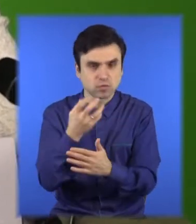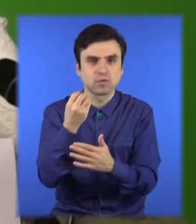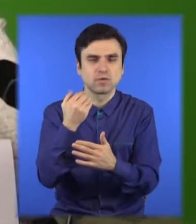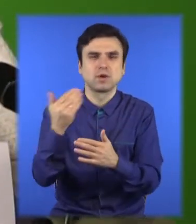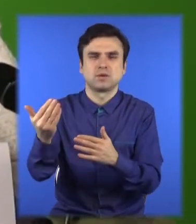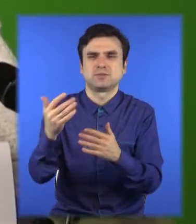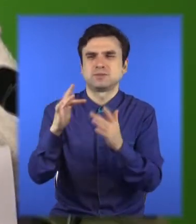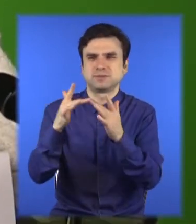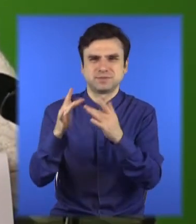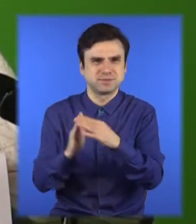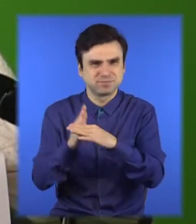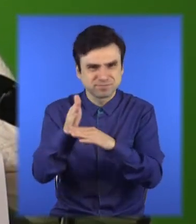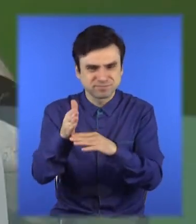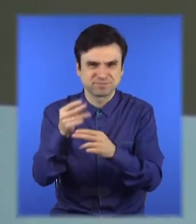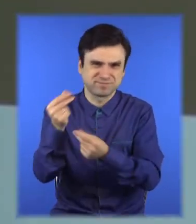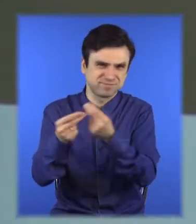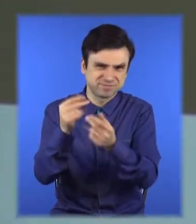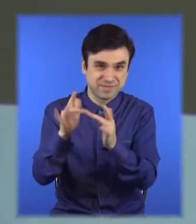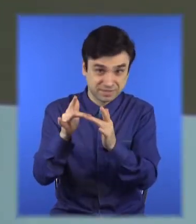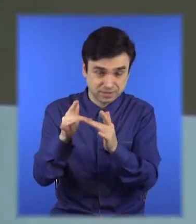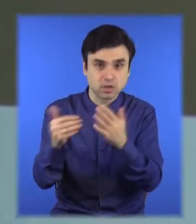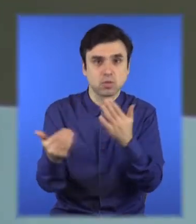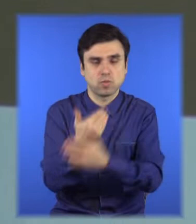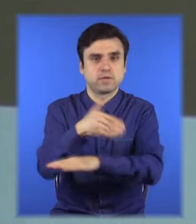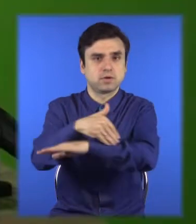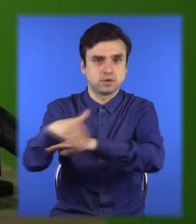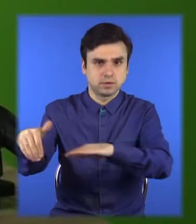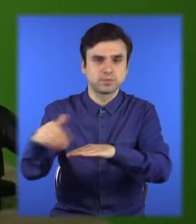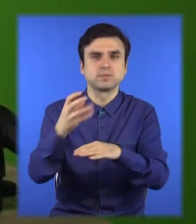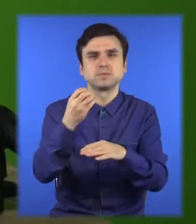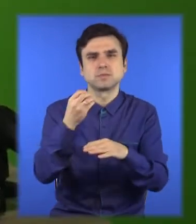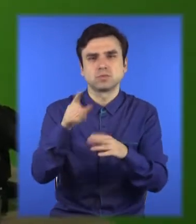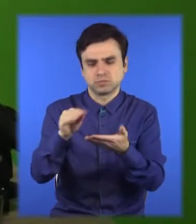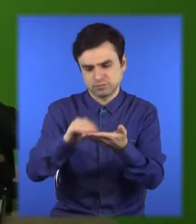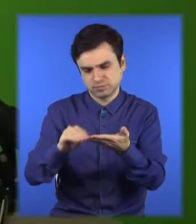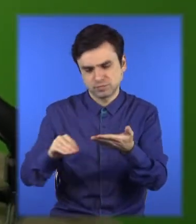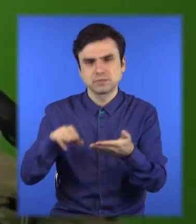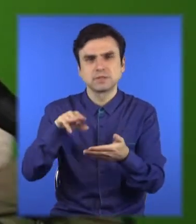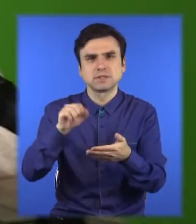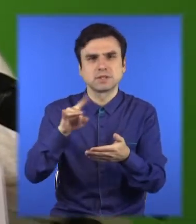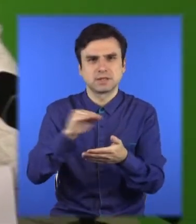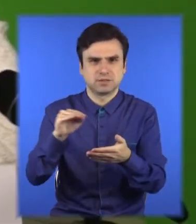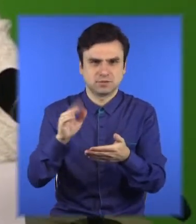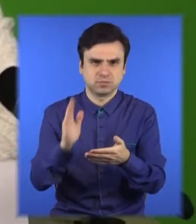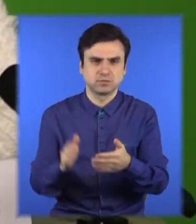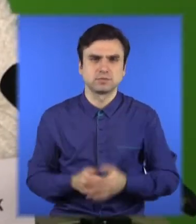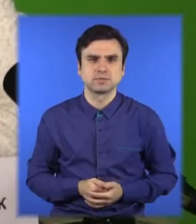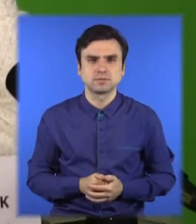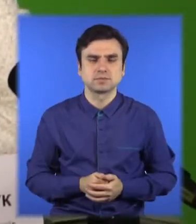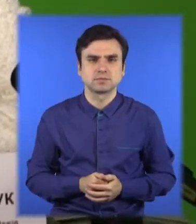адреси для електронного обслуговування. Також буде відображено тариф за розподіл електричної енергії.